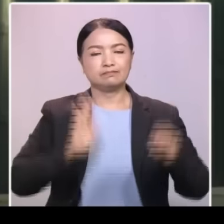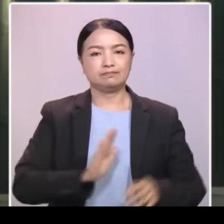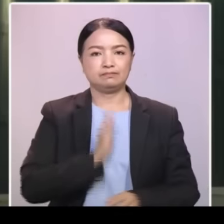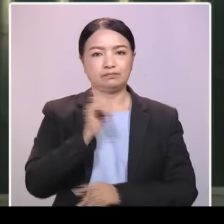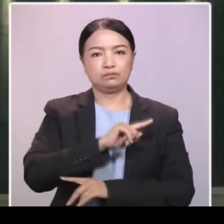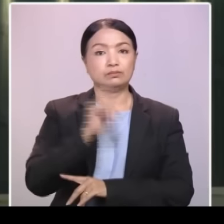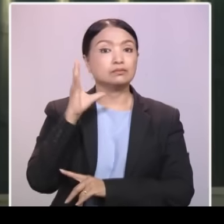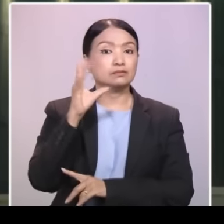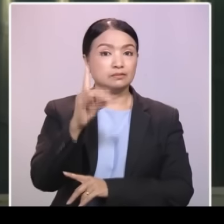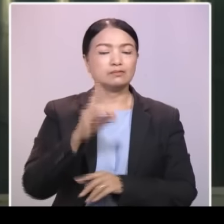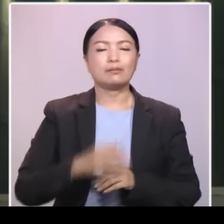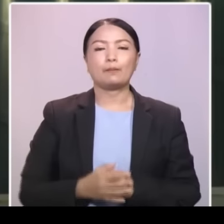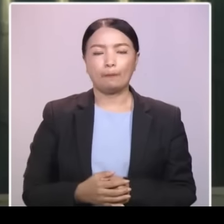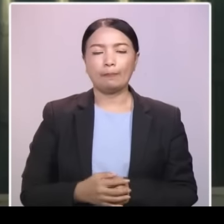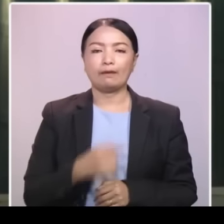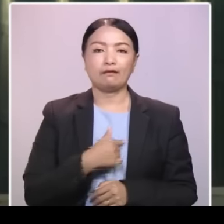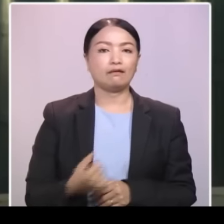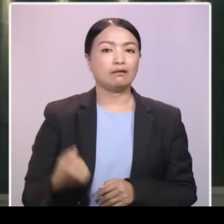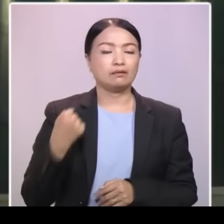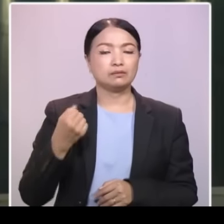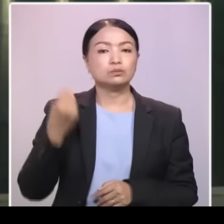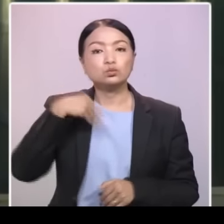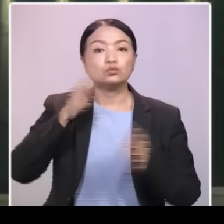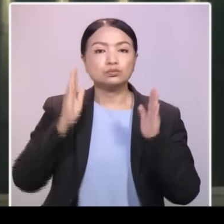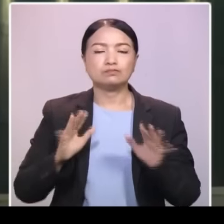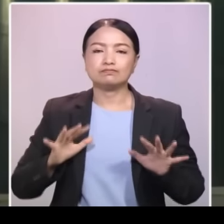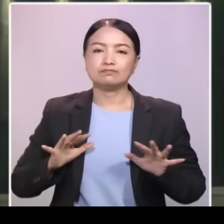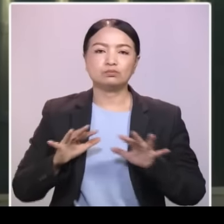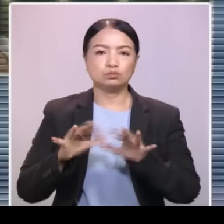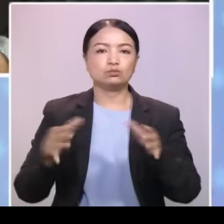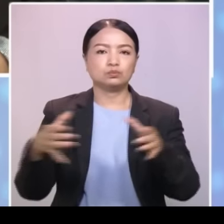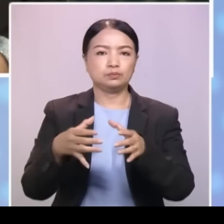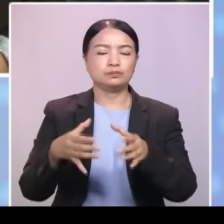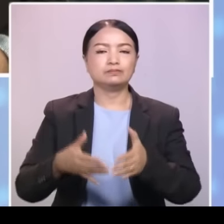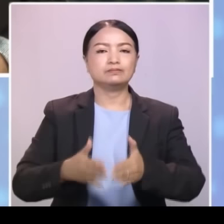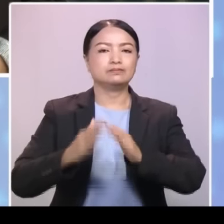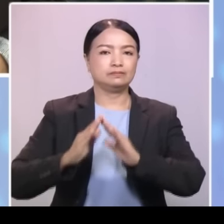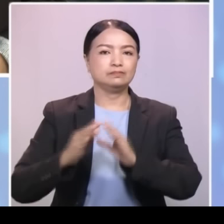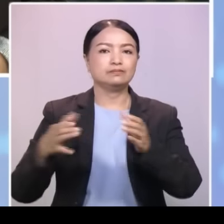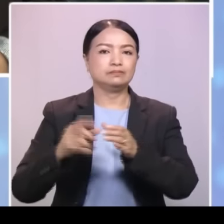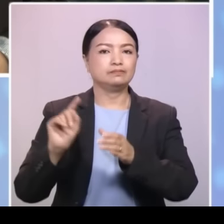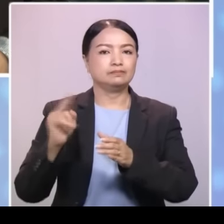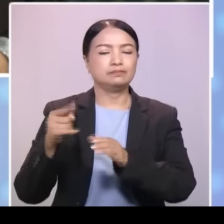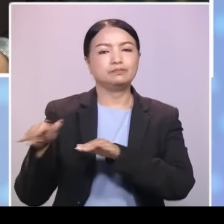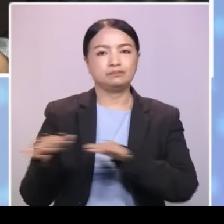ในวันพรุ่งนี้แต่ต่างก็มั่นใจค่ะว่าทุกคนนั้นจะไปต่อพร้อมกันค่ะคุณภัทรดนัยคุณวนิษฐาคะ